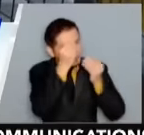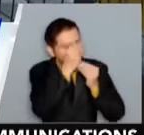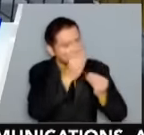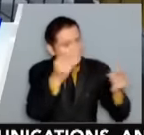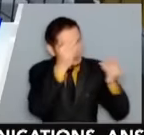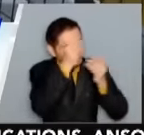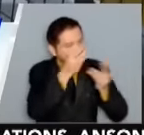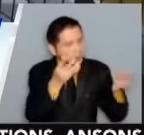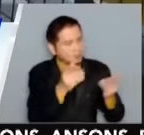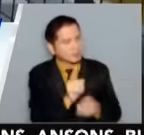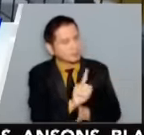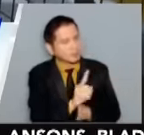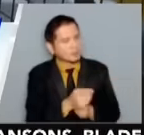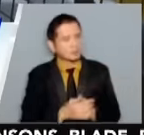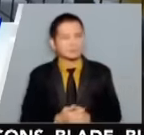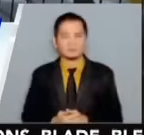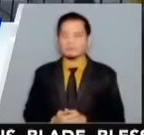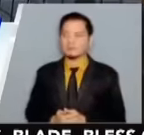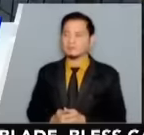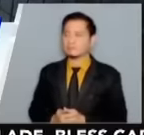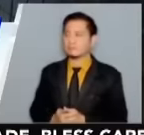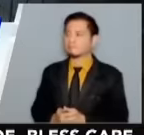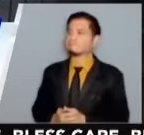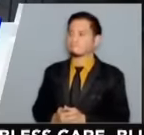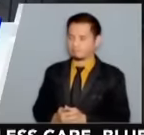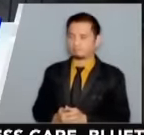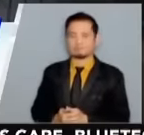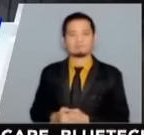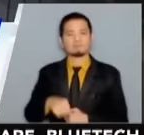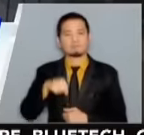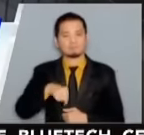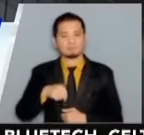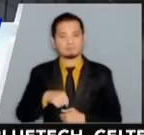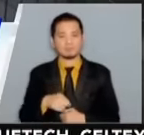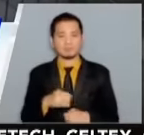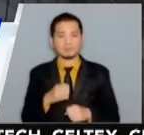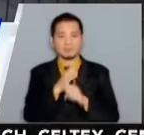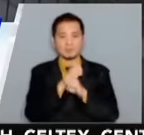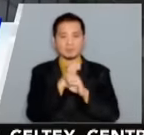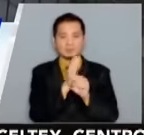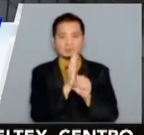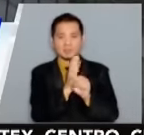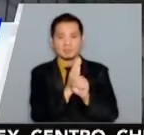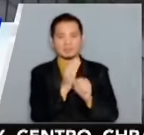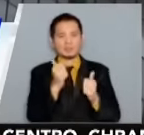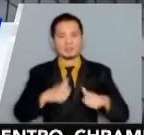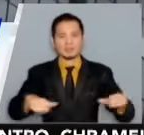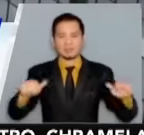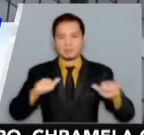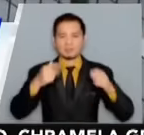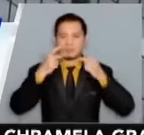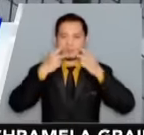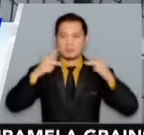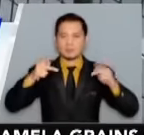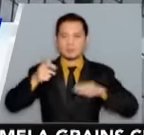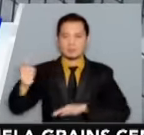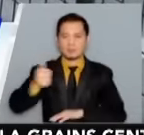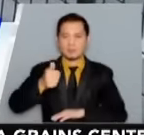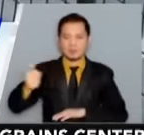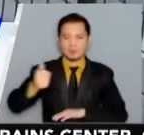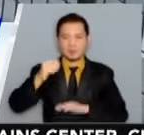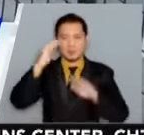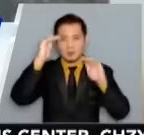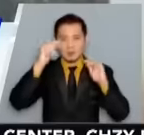Opo. Dito po sa EDSA Bus Carousel at lahat po ng pampublikong sasakyan, maasahan nyo po na meron pong tatakbong